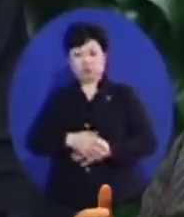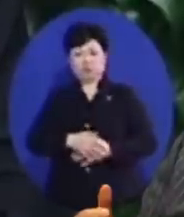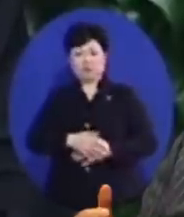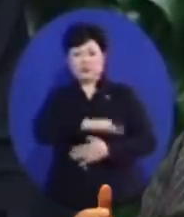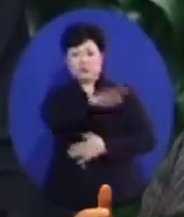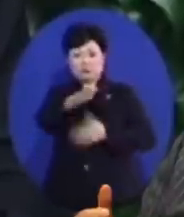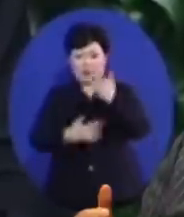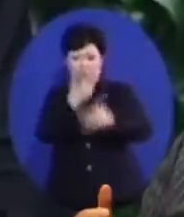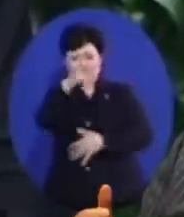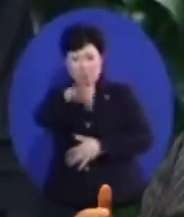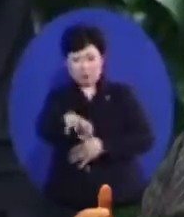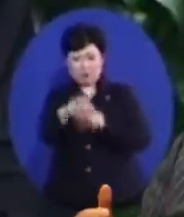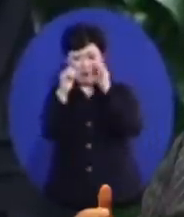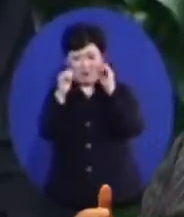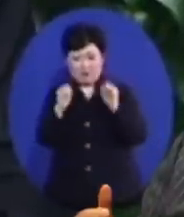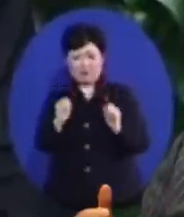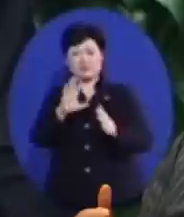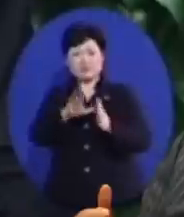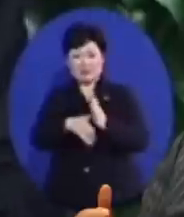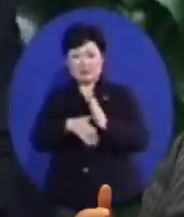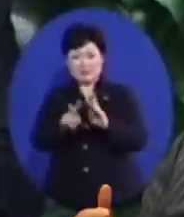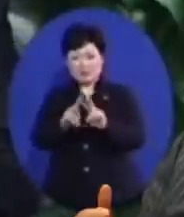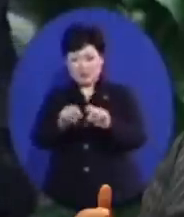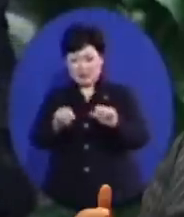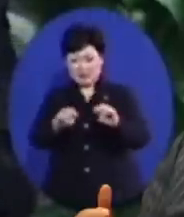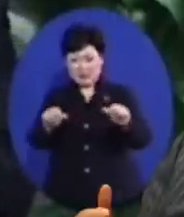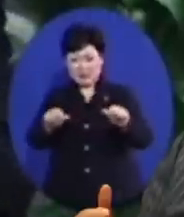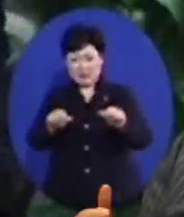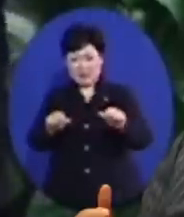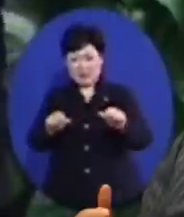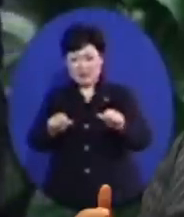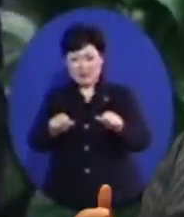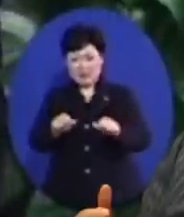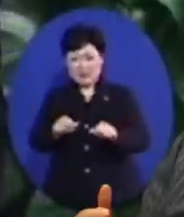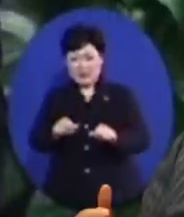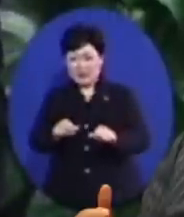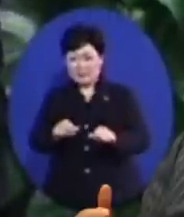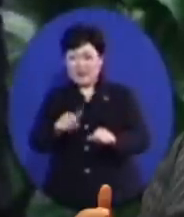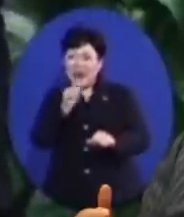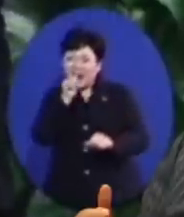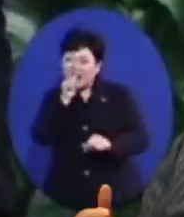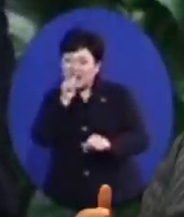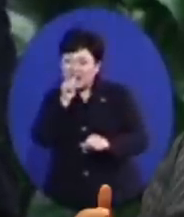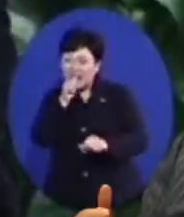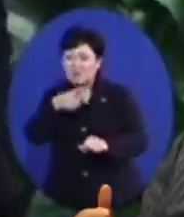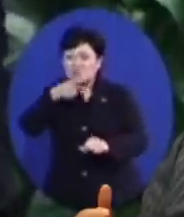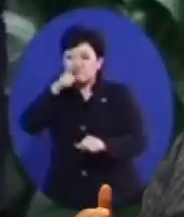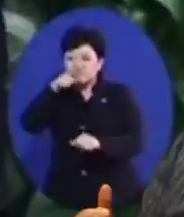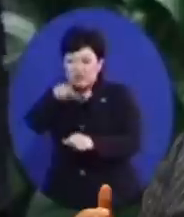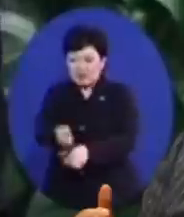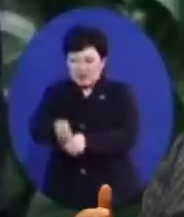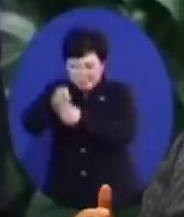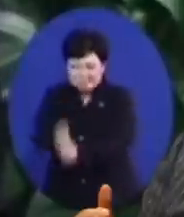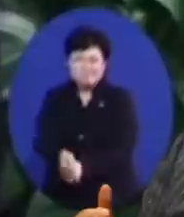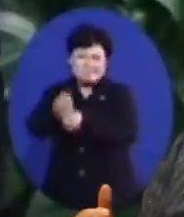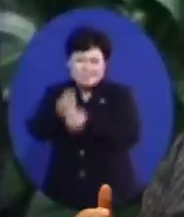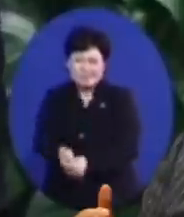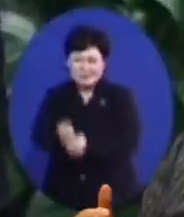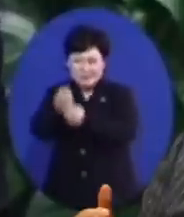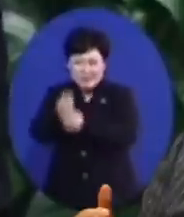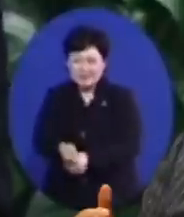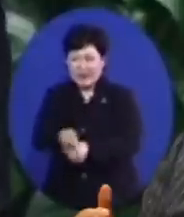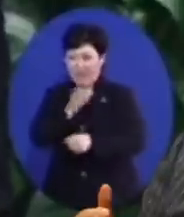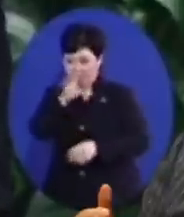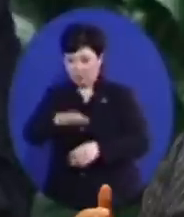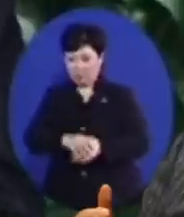우리가 불광동에 있을 때는 땅에 펌프를 박아놓고 펌프로서 물을 길렀는데 아무리 그냥 펌프를